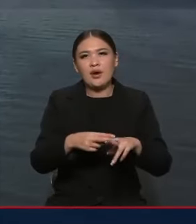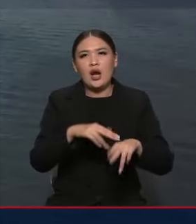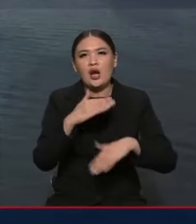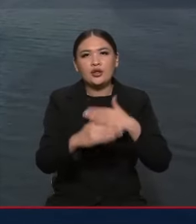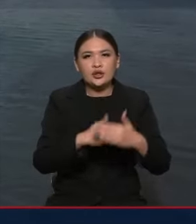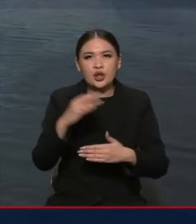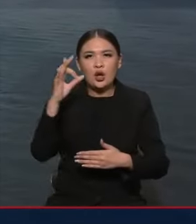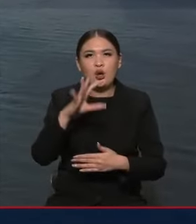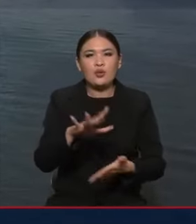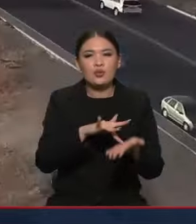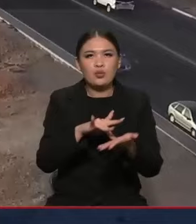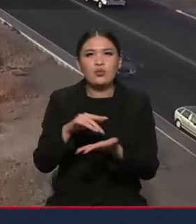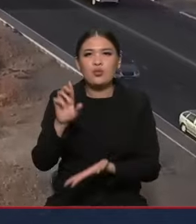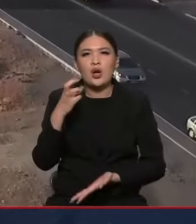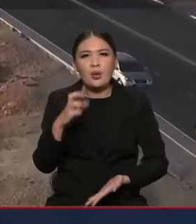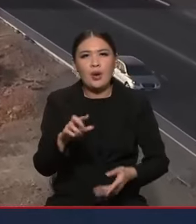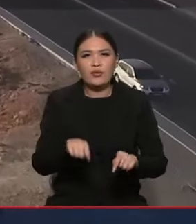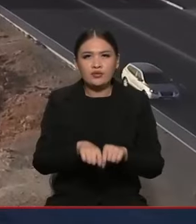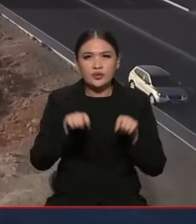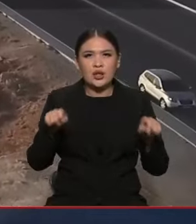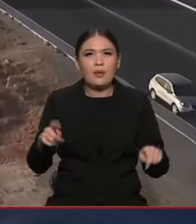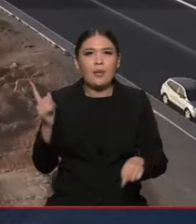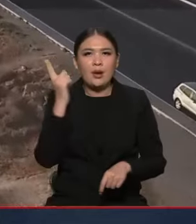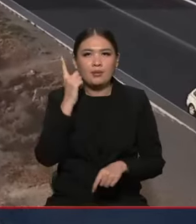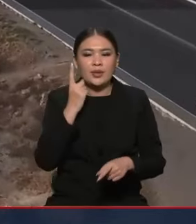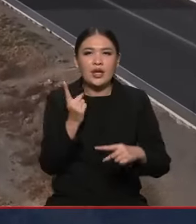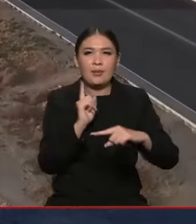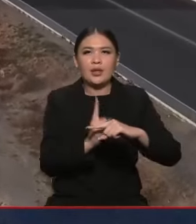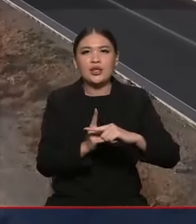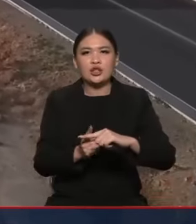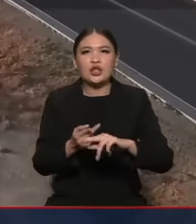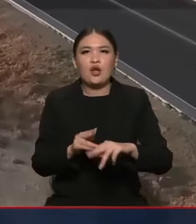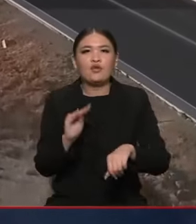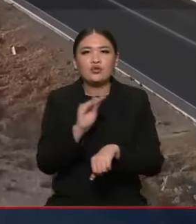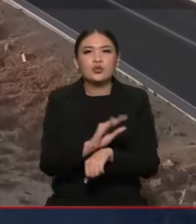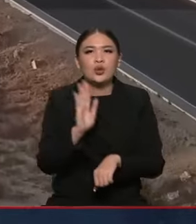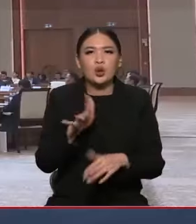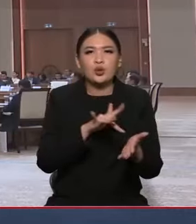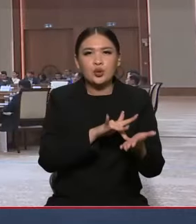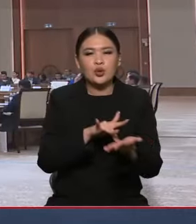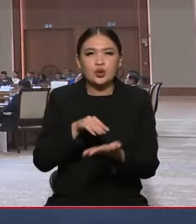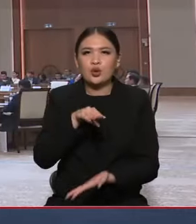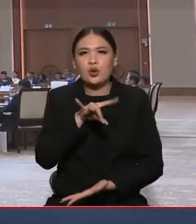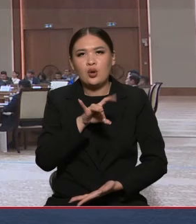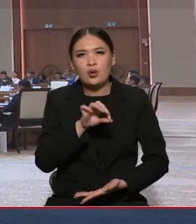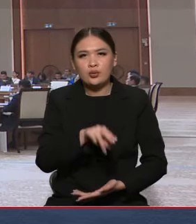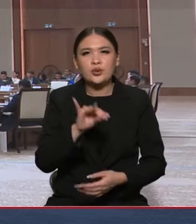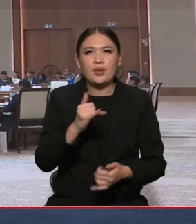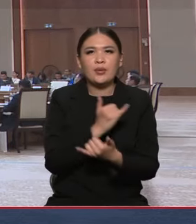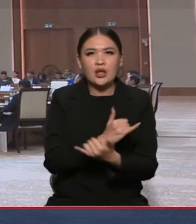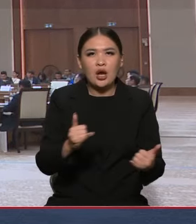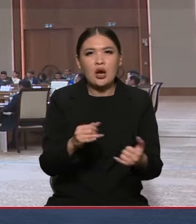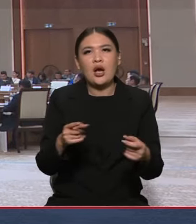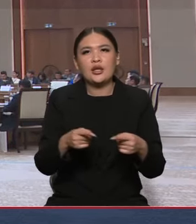рамках развития курорта Бурабай масштабирует мобильное приложение. Оно будет включать в себя туристические тропы, предложения по